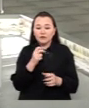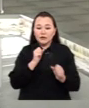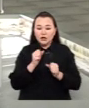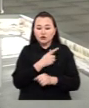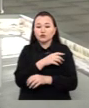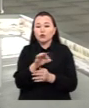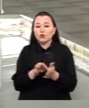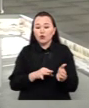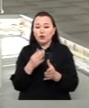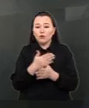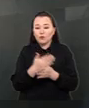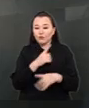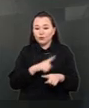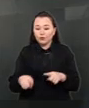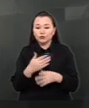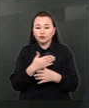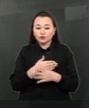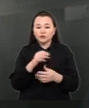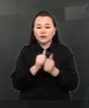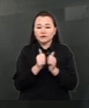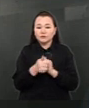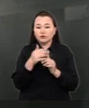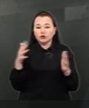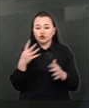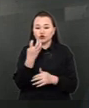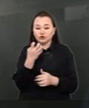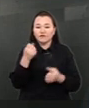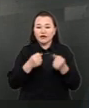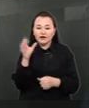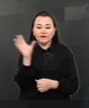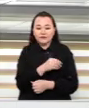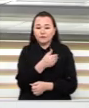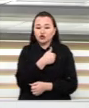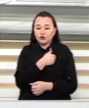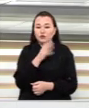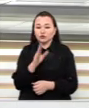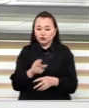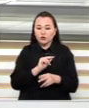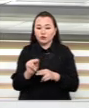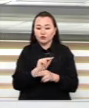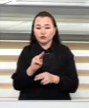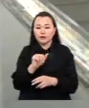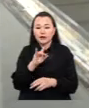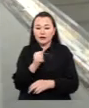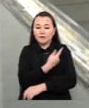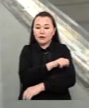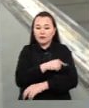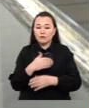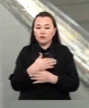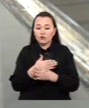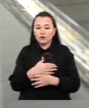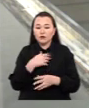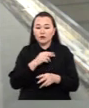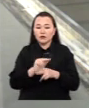скорой медицинской помощи где посменно работает больше 400 водителей всех их по желанию будут обучать на парамедиков Мы собираемся